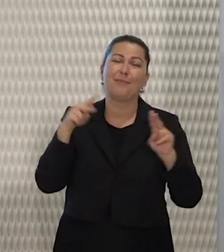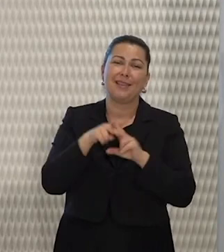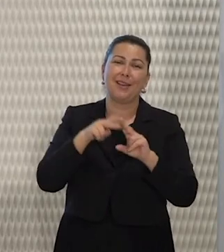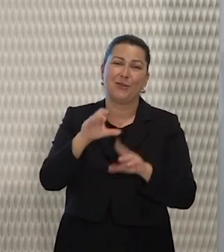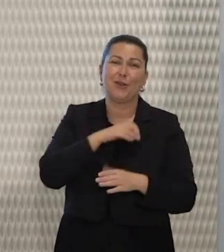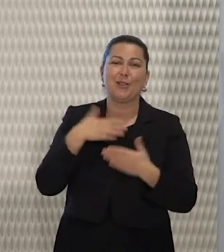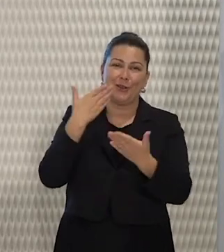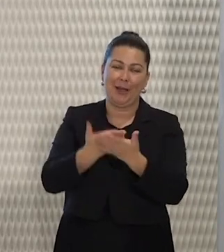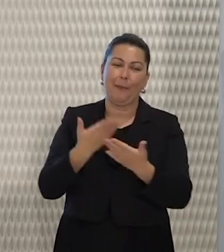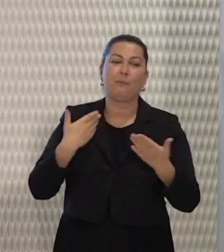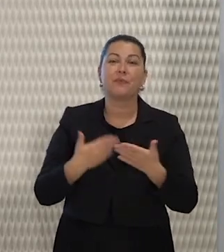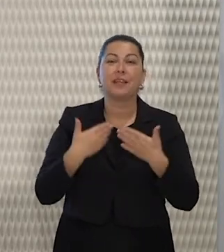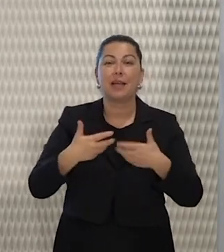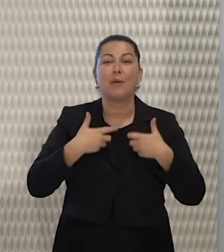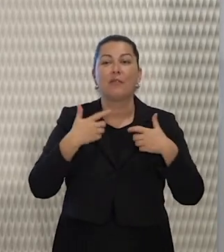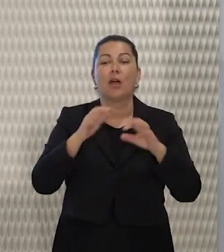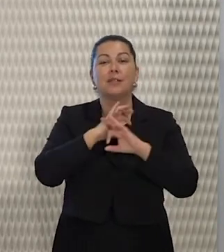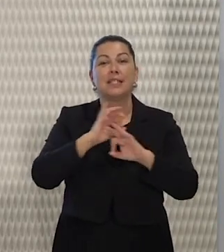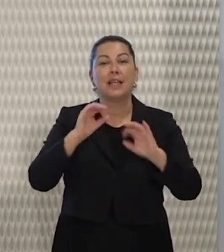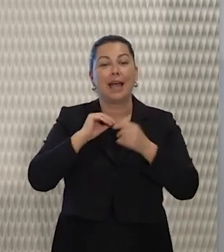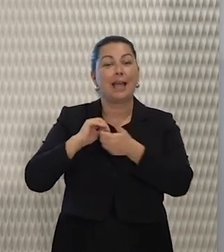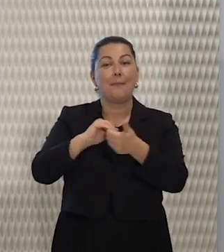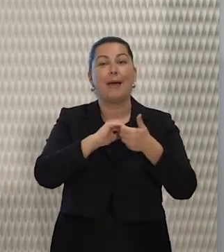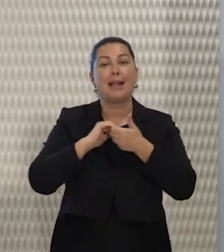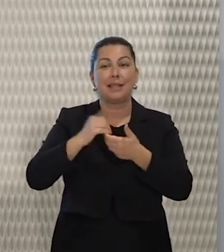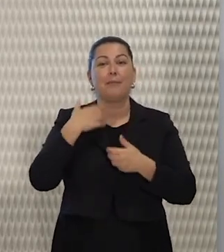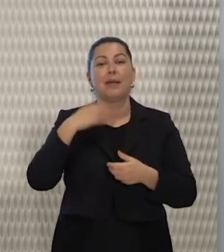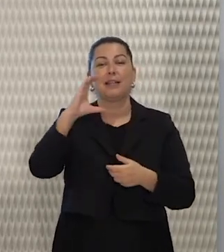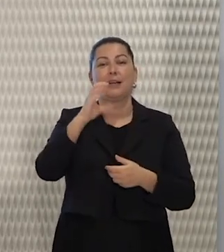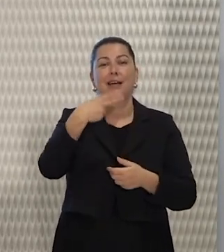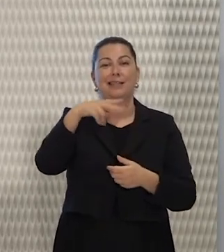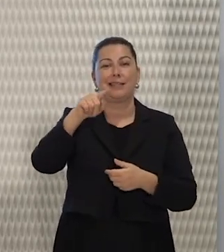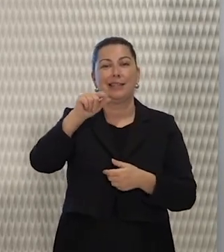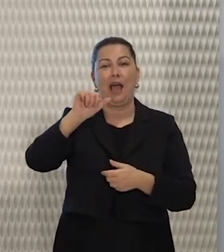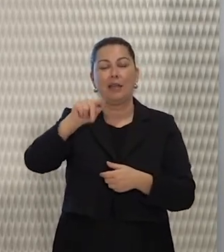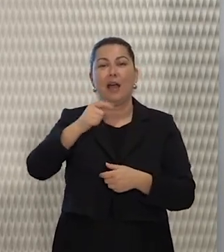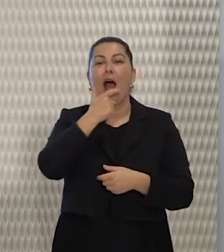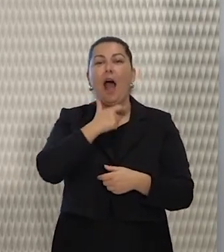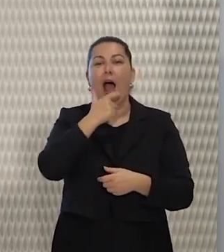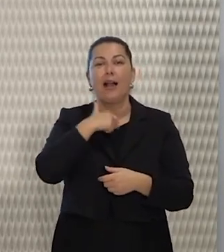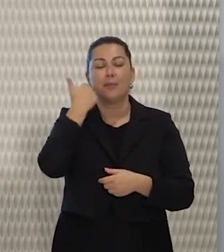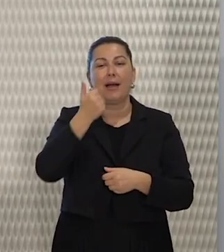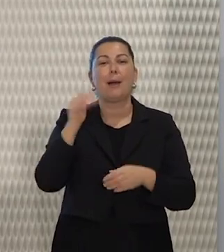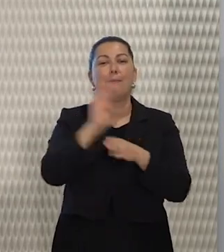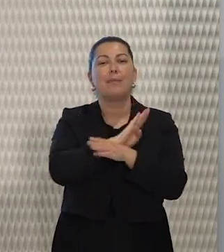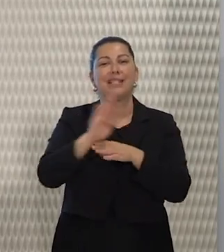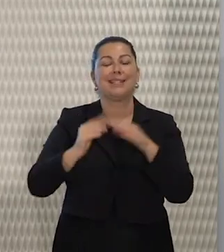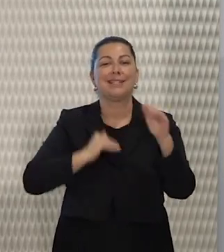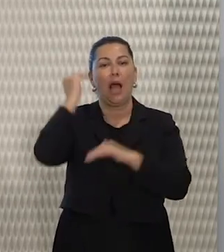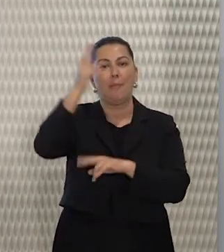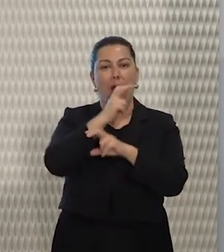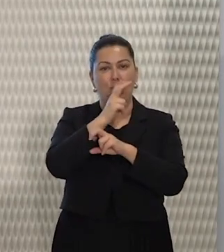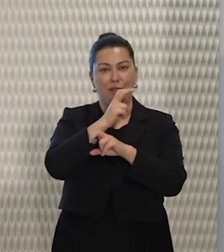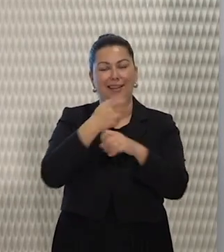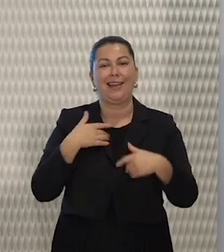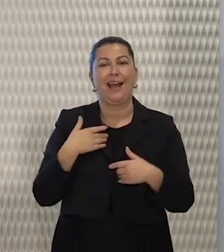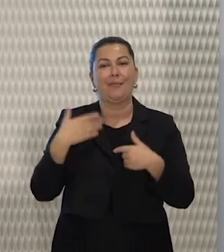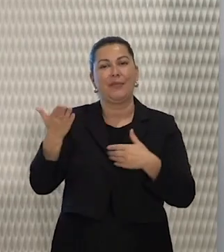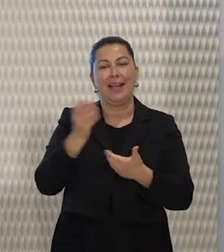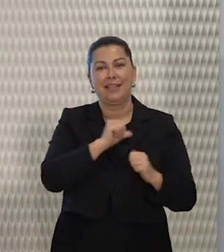auch darüber ein bisschen reflektieren, gemeinsam mit Christian Altmann von Business Up aus. Herzlich willkommen.